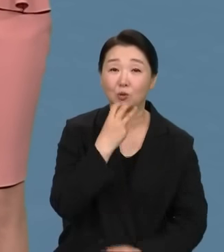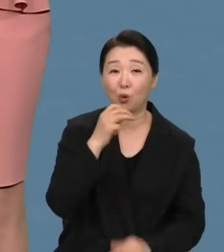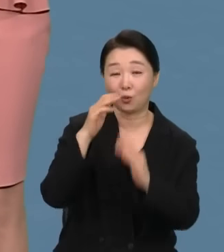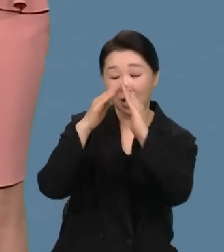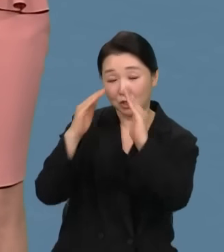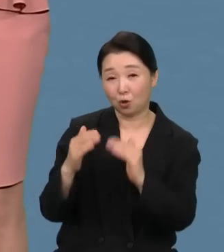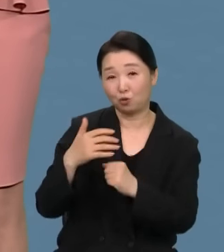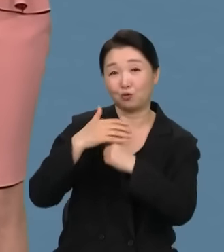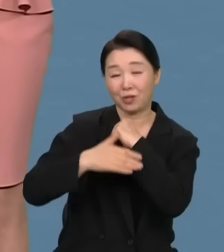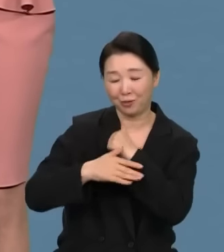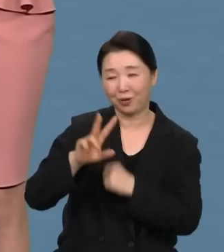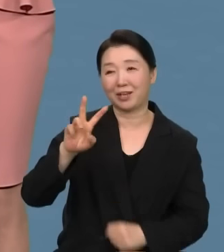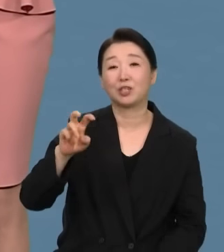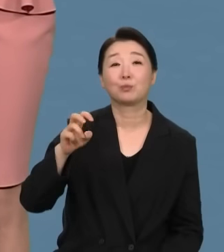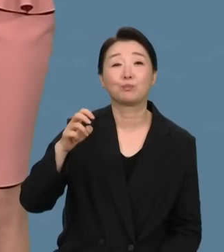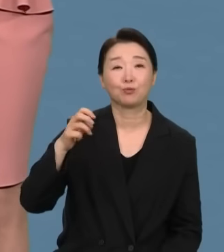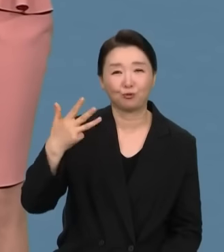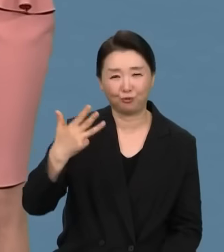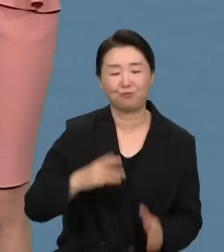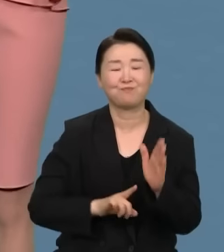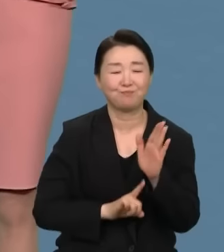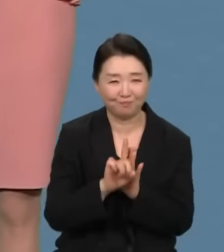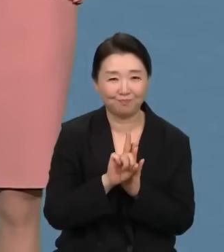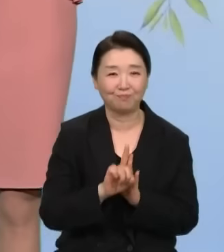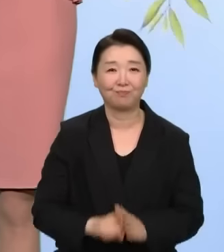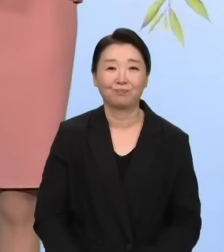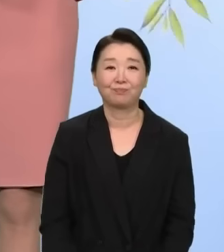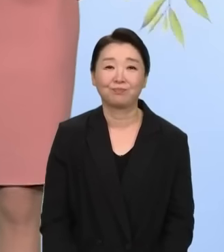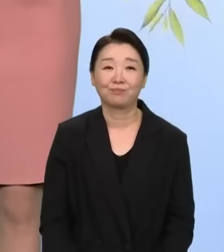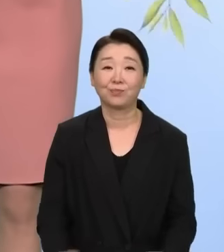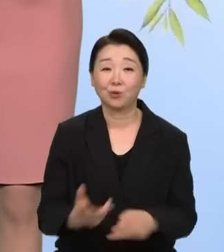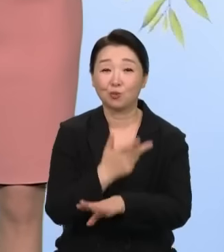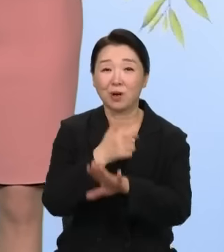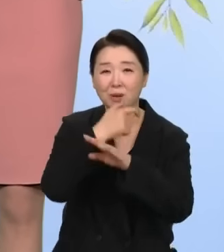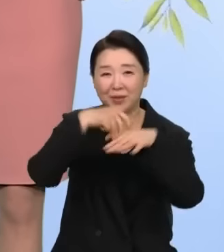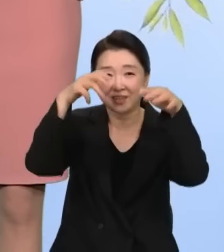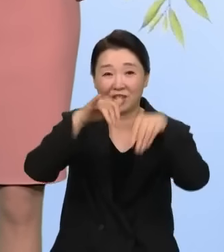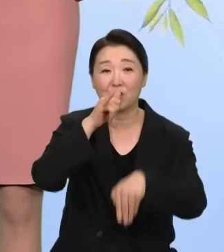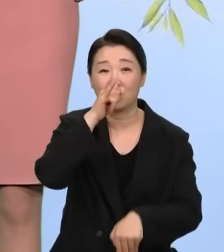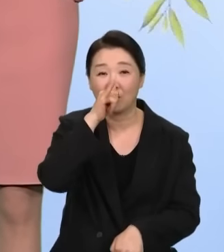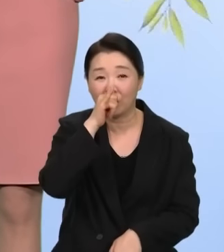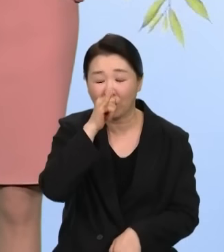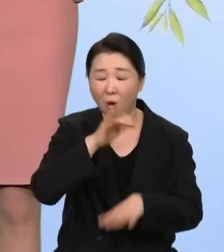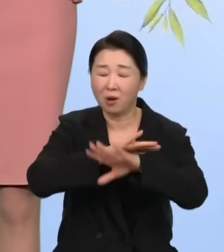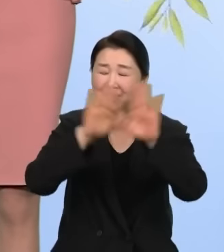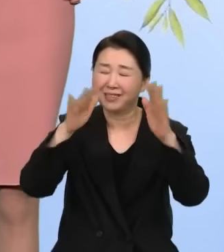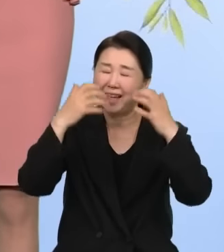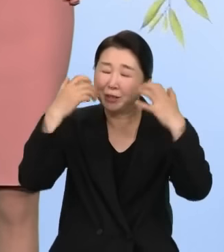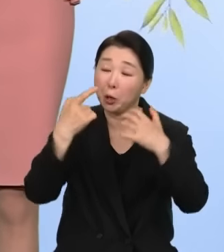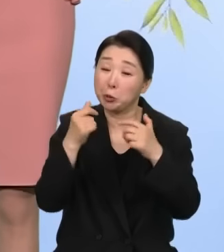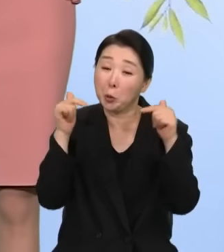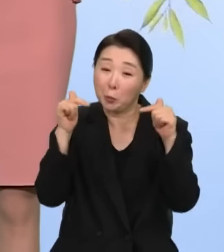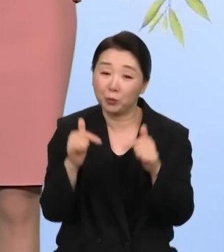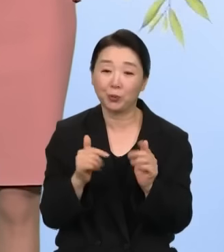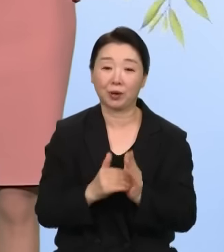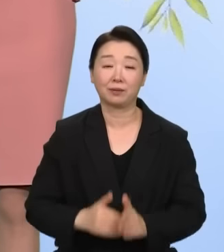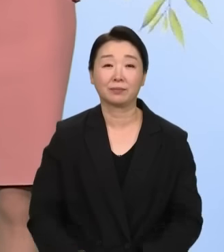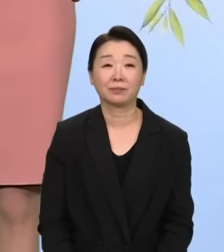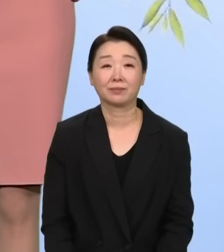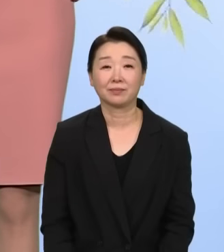서울과 전주, 대구가 29도까지 오르겠습니다. 주말에는 비가 내리면서 낮 더위도 잠시